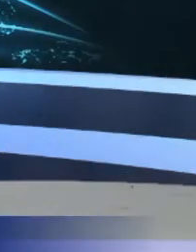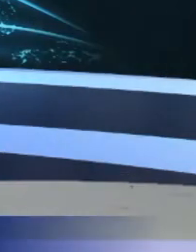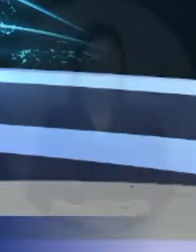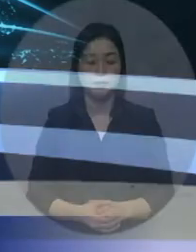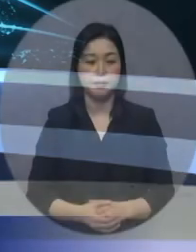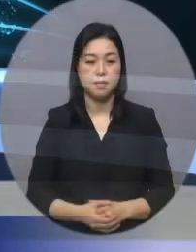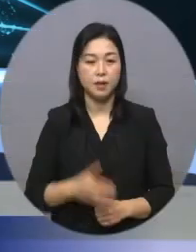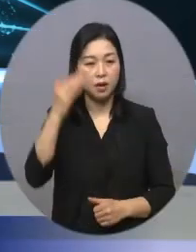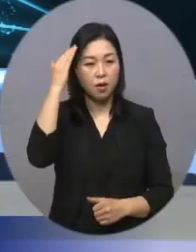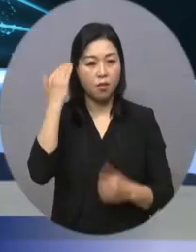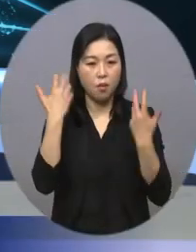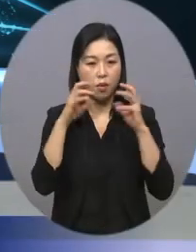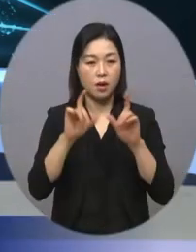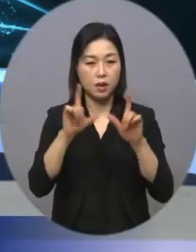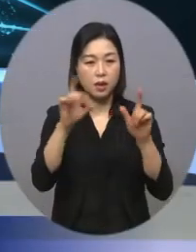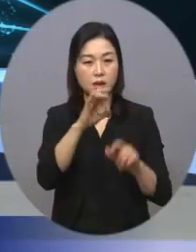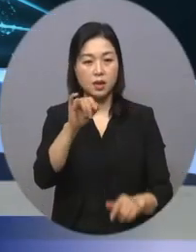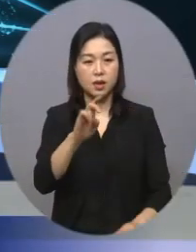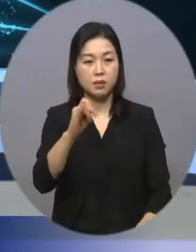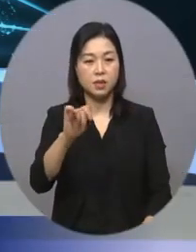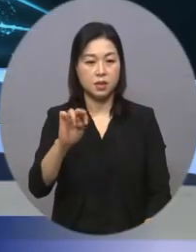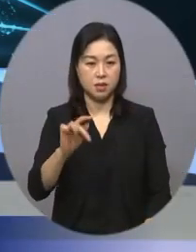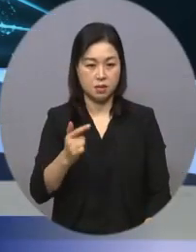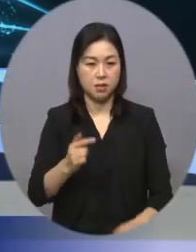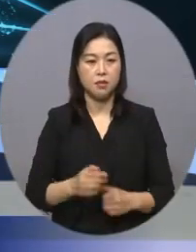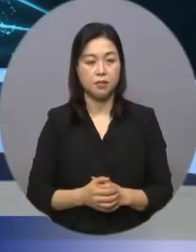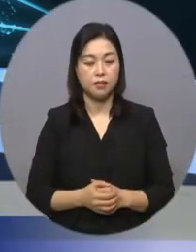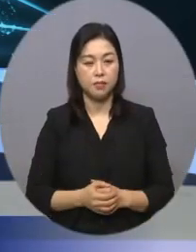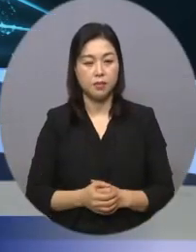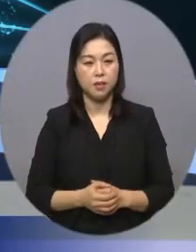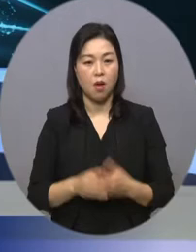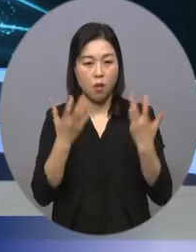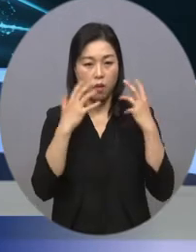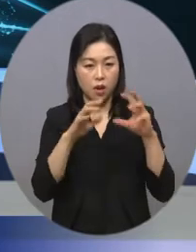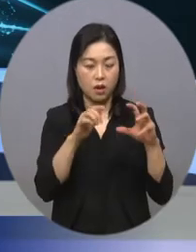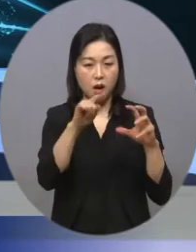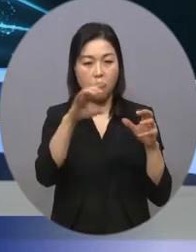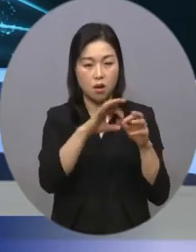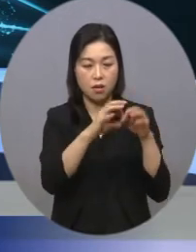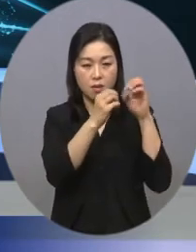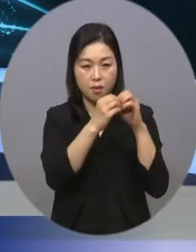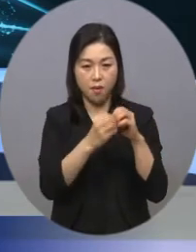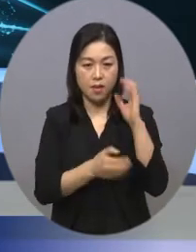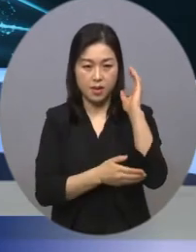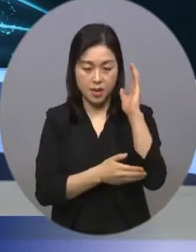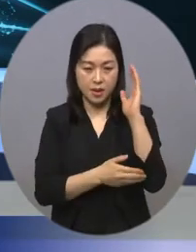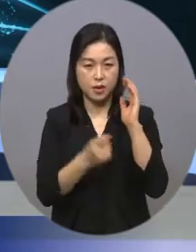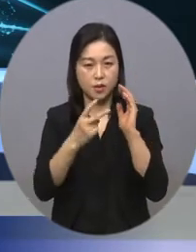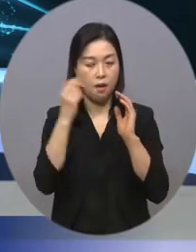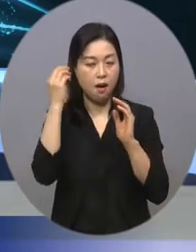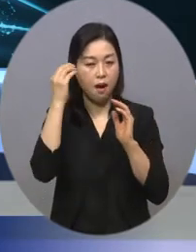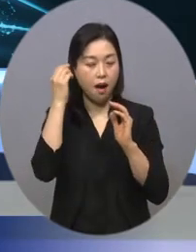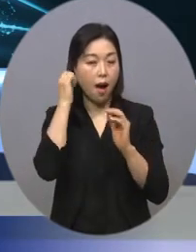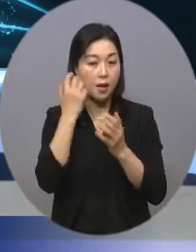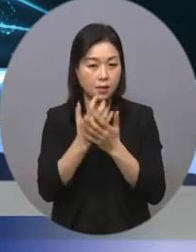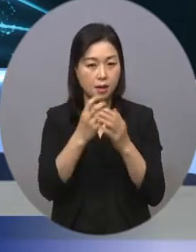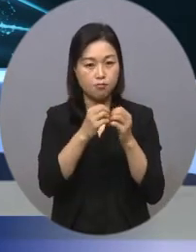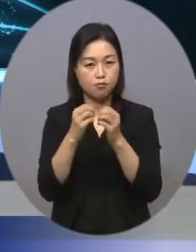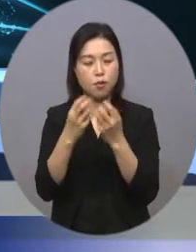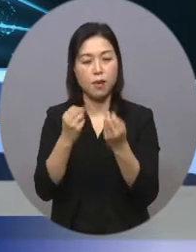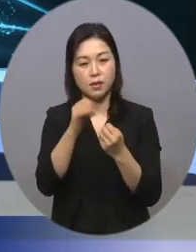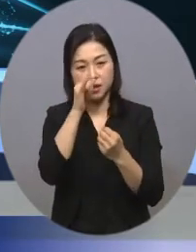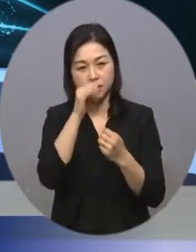검은 호랑이의 해인 이민년이 다가왔습니다. 우리나라는 호랑이와 얽힌 풍속과 사자성어도 많은데요.